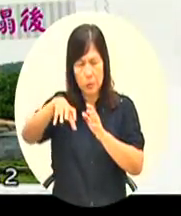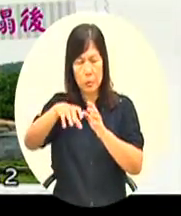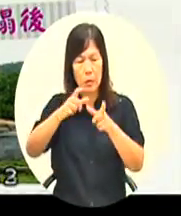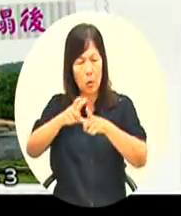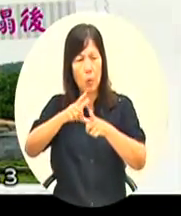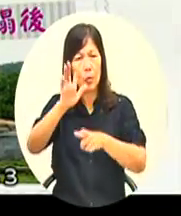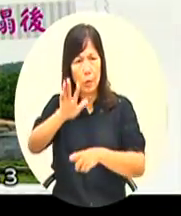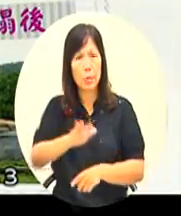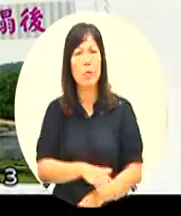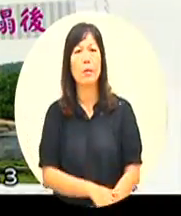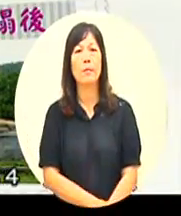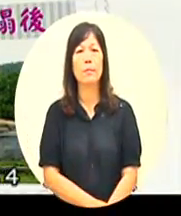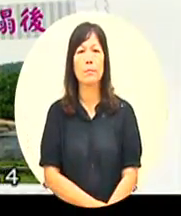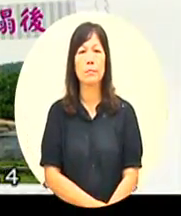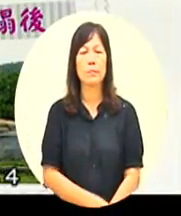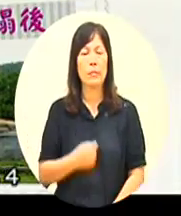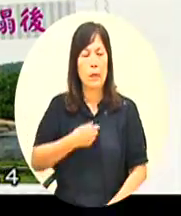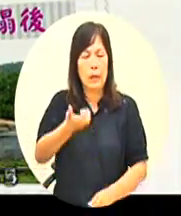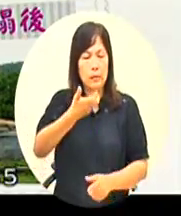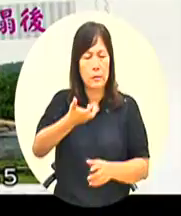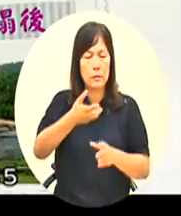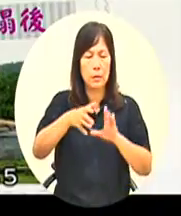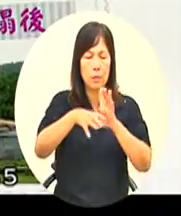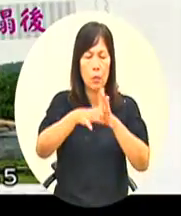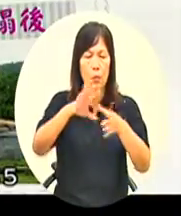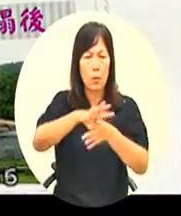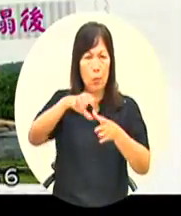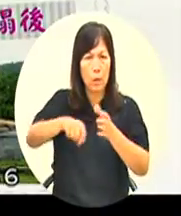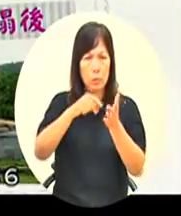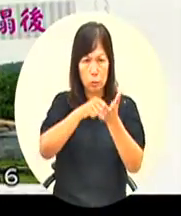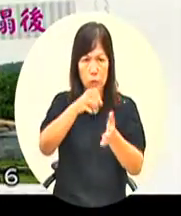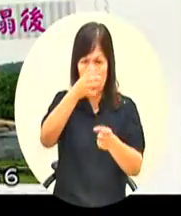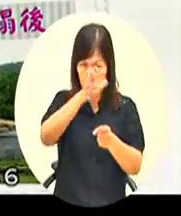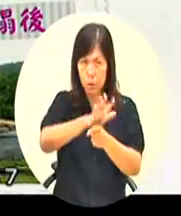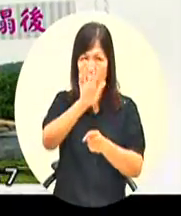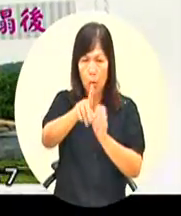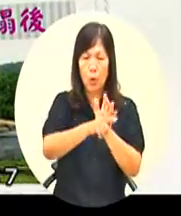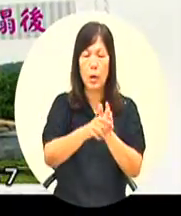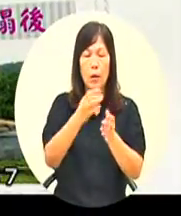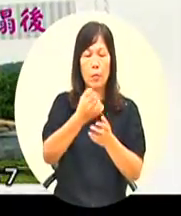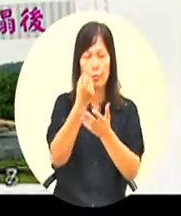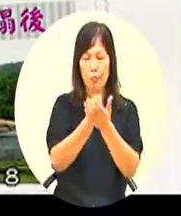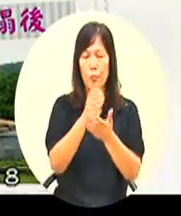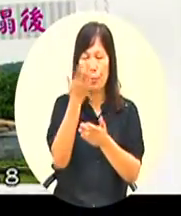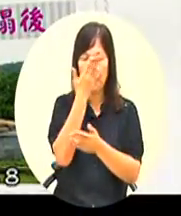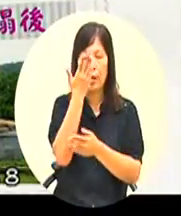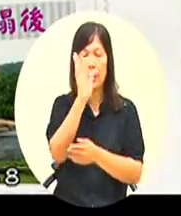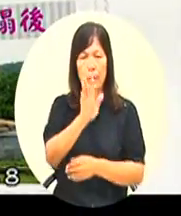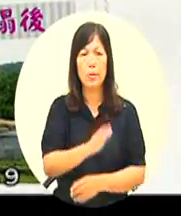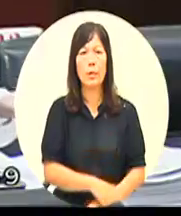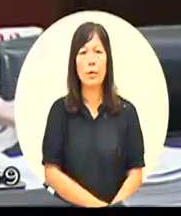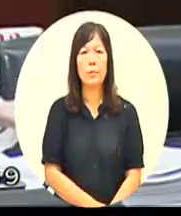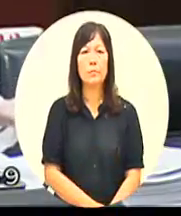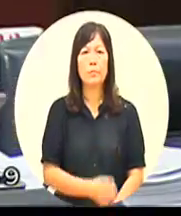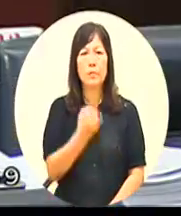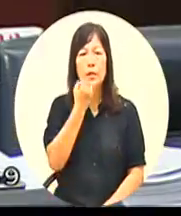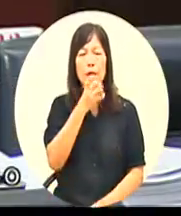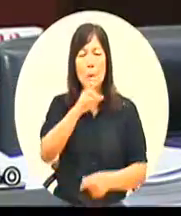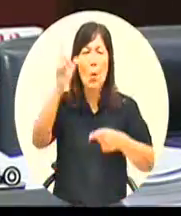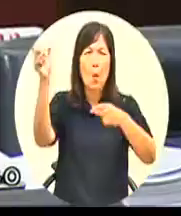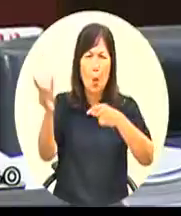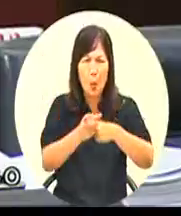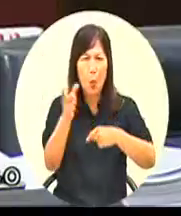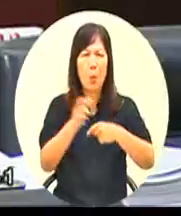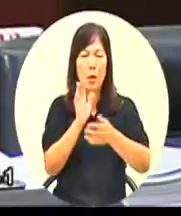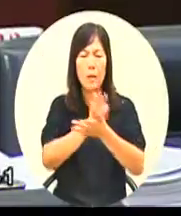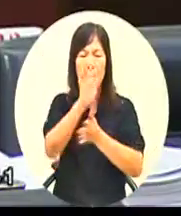期那时候已经也跟文化部申请了这个品会用，做得还蛮漂亮，把这个遗址都 留下，结果没想到一个风灾之后